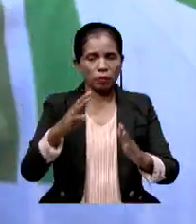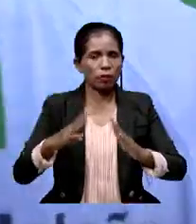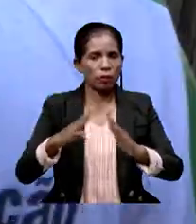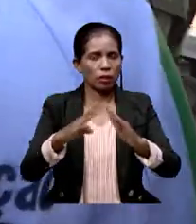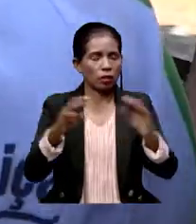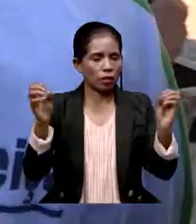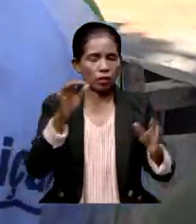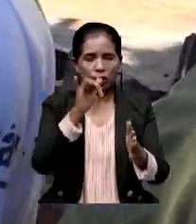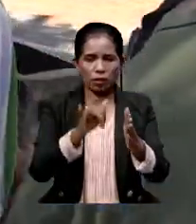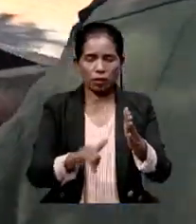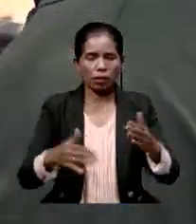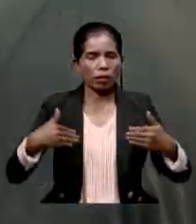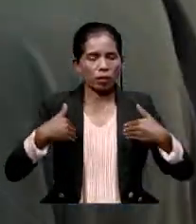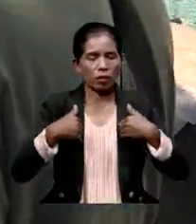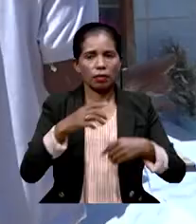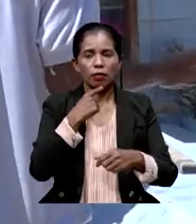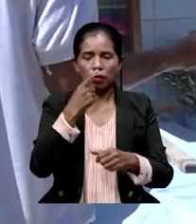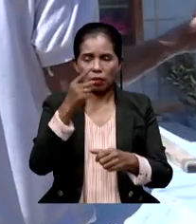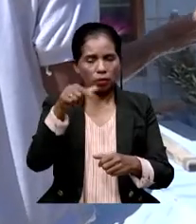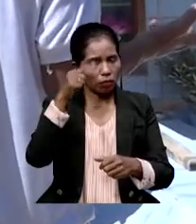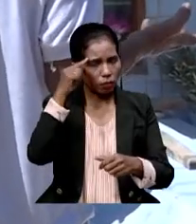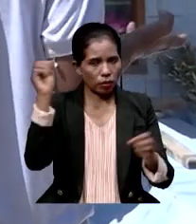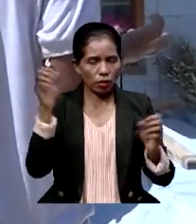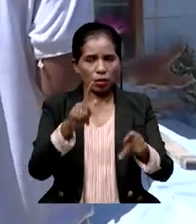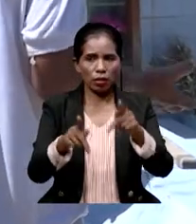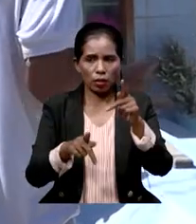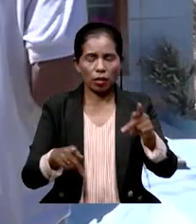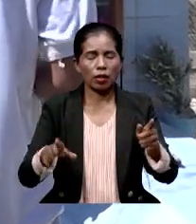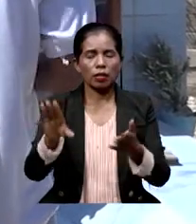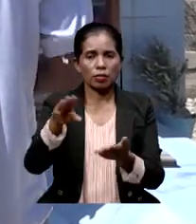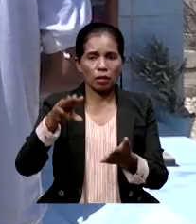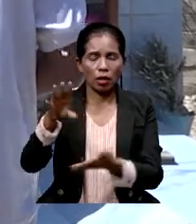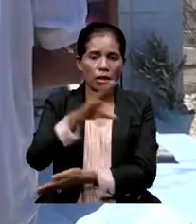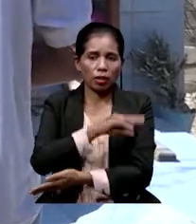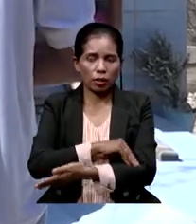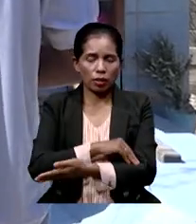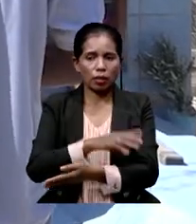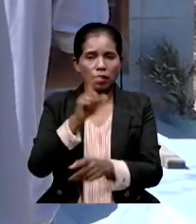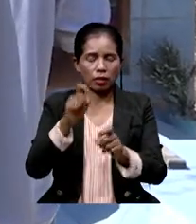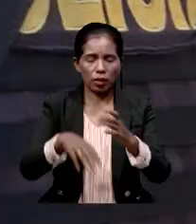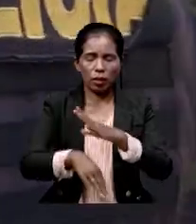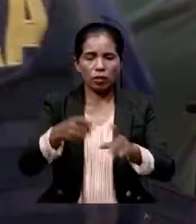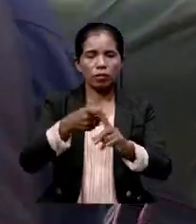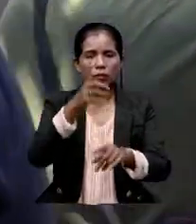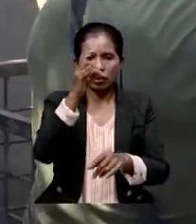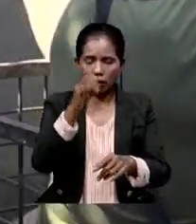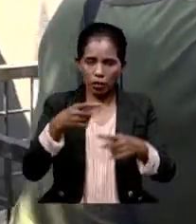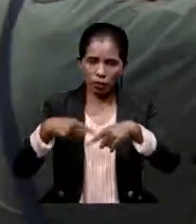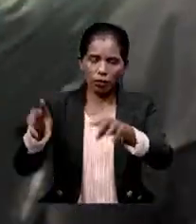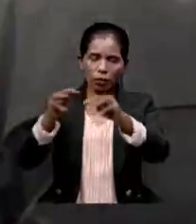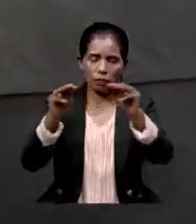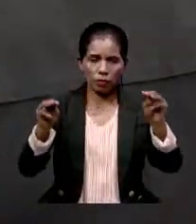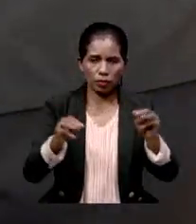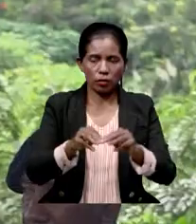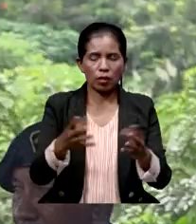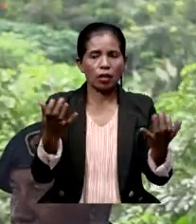atu hakiak animal Germanus Clarese guvernu labandu komunidade atu hakiak animal mai betengki hakiak sai husi kapital dili tambah guvernu